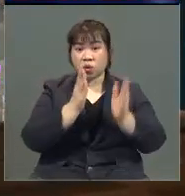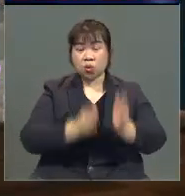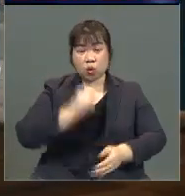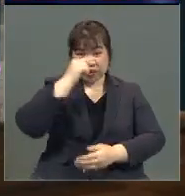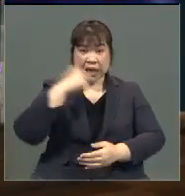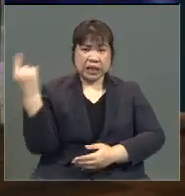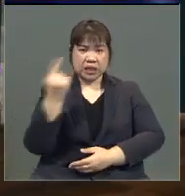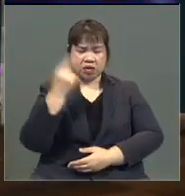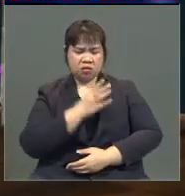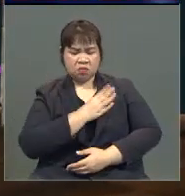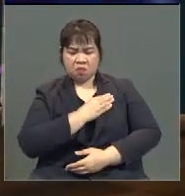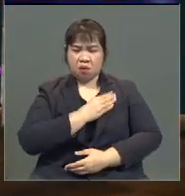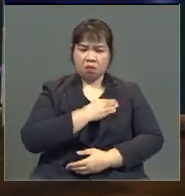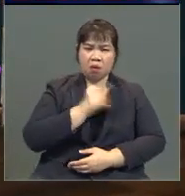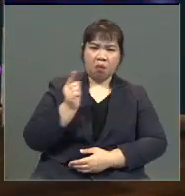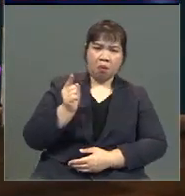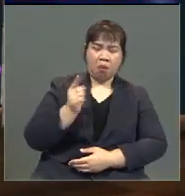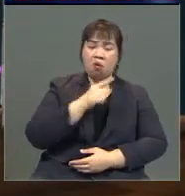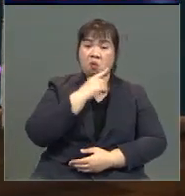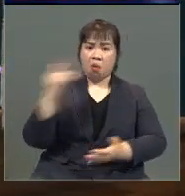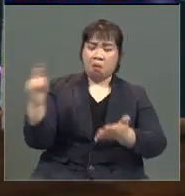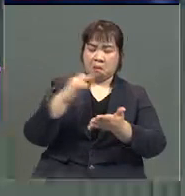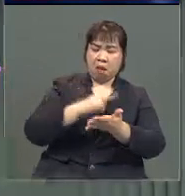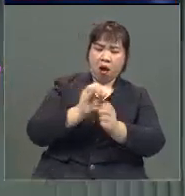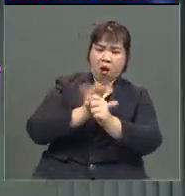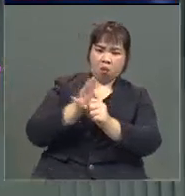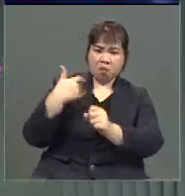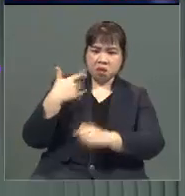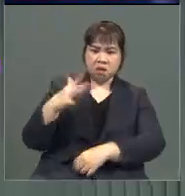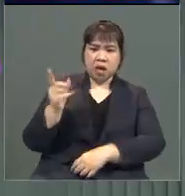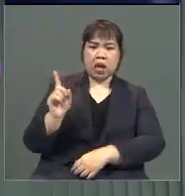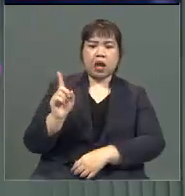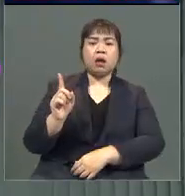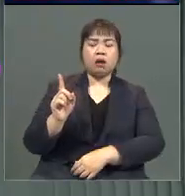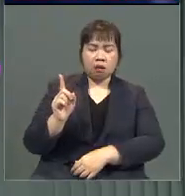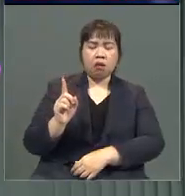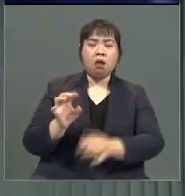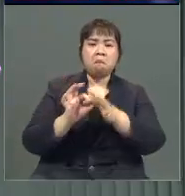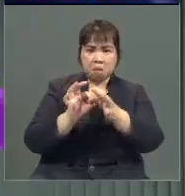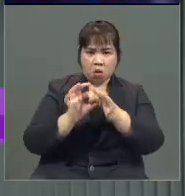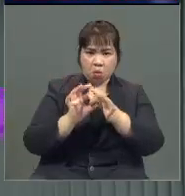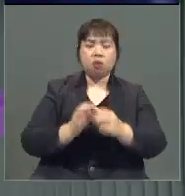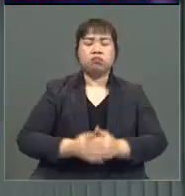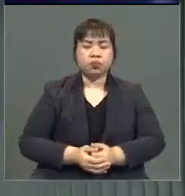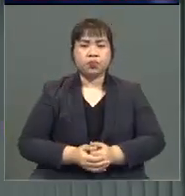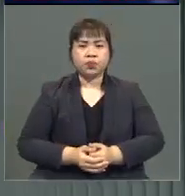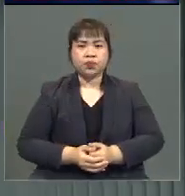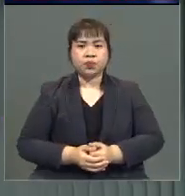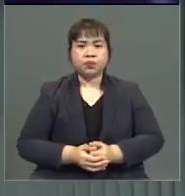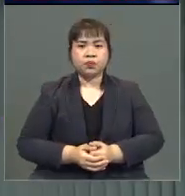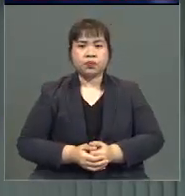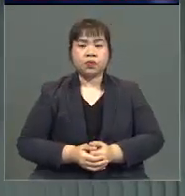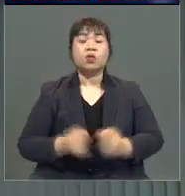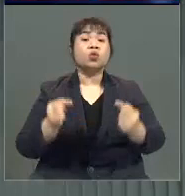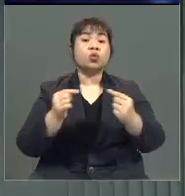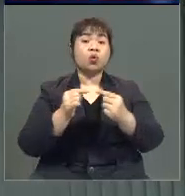ชาวไทยยังมีความตำบลเรื่องของการเดินทางมาของชาวต่างชาติที่จะมาในพื้นที่ต่างๆส่วน